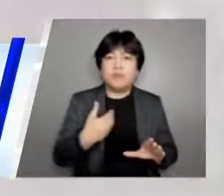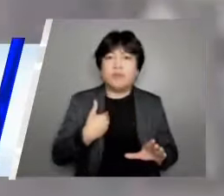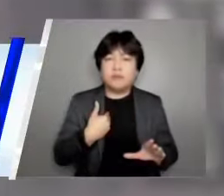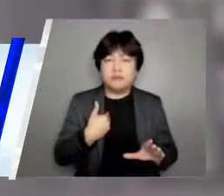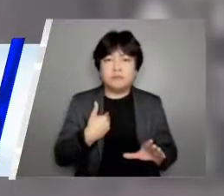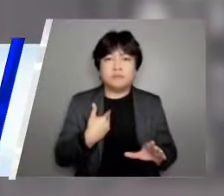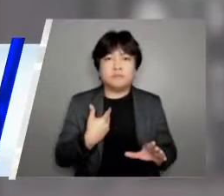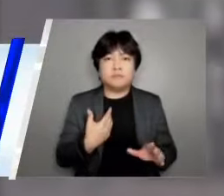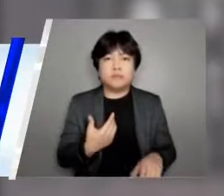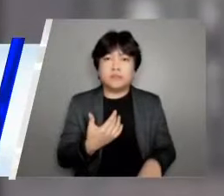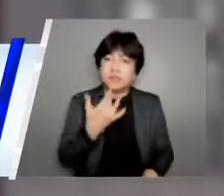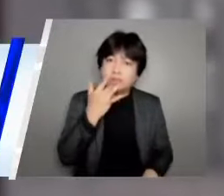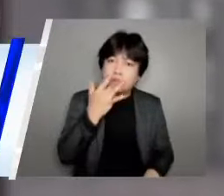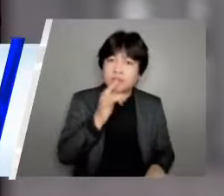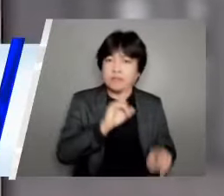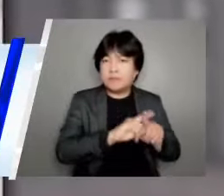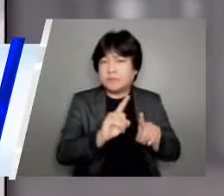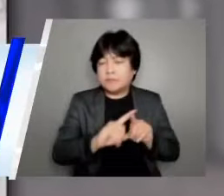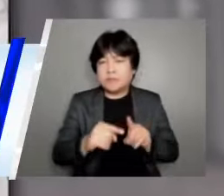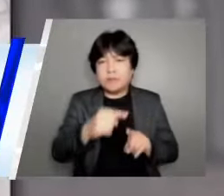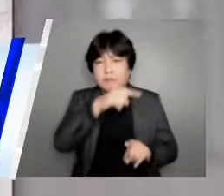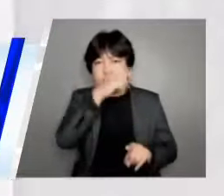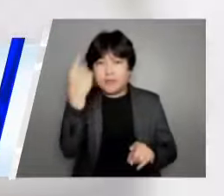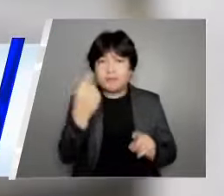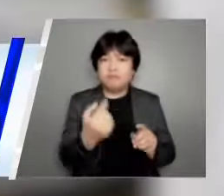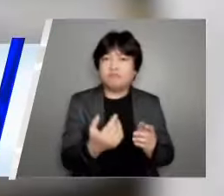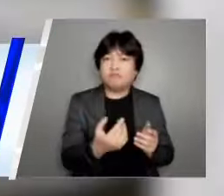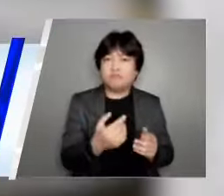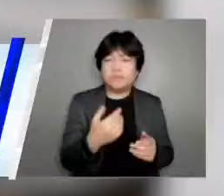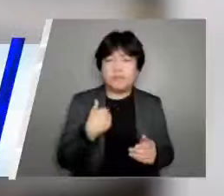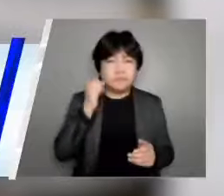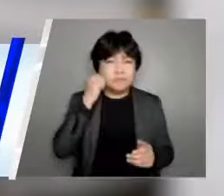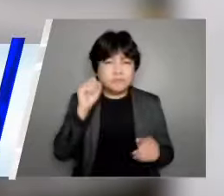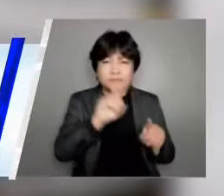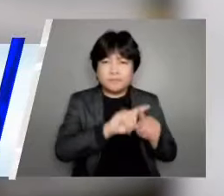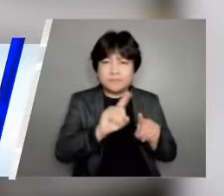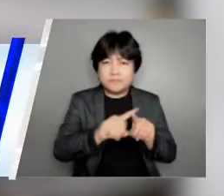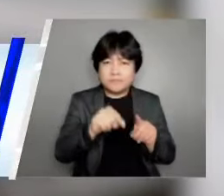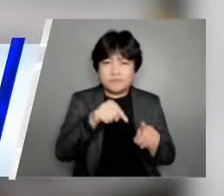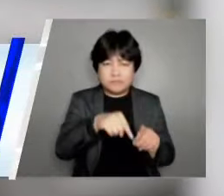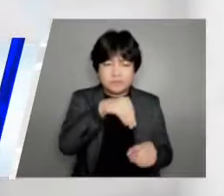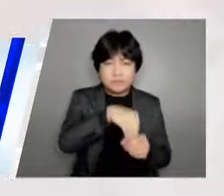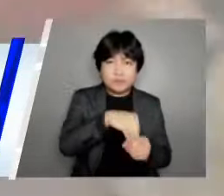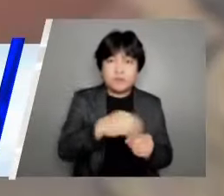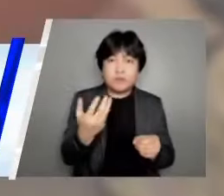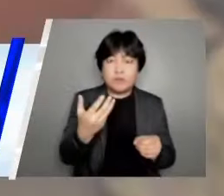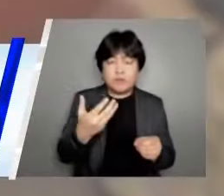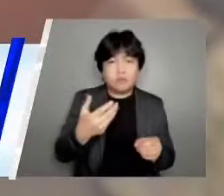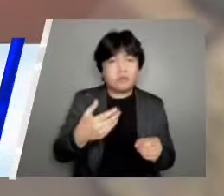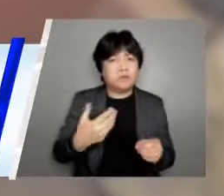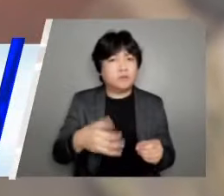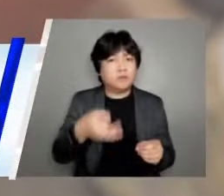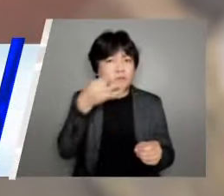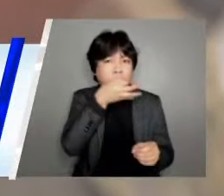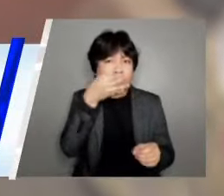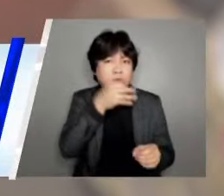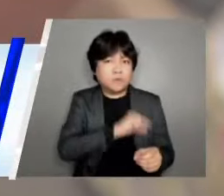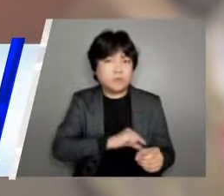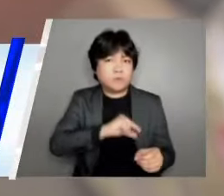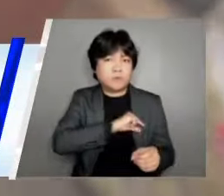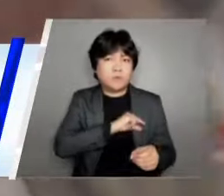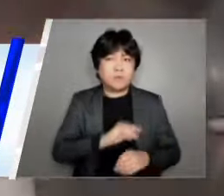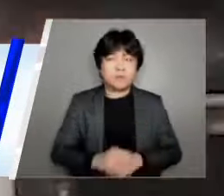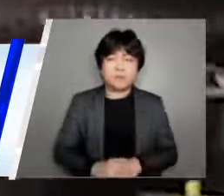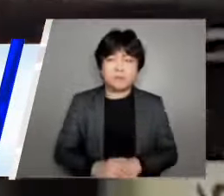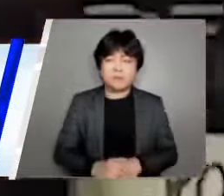jar, black plastic carton cup at silver pouch na pawang naglalaman ng high-grade marijuana. Inanap ng mga otoridad ang nagpadala